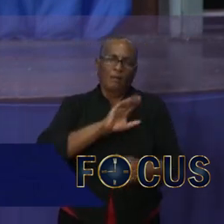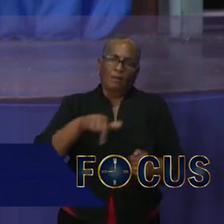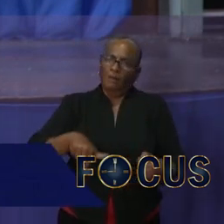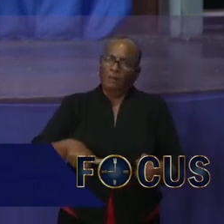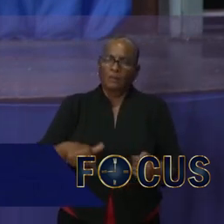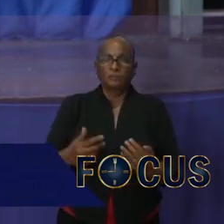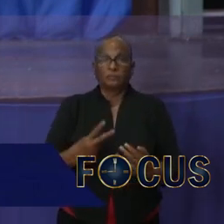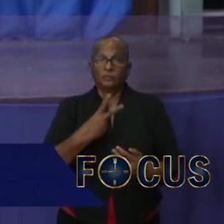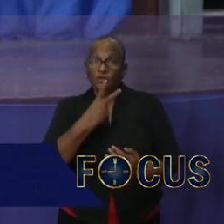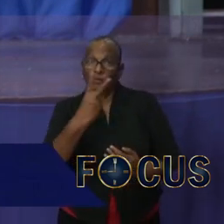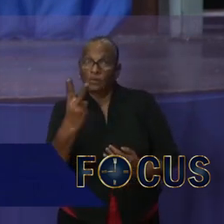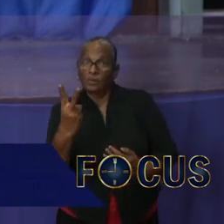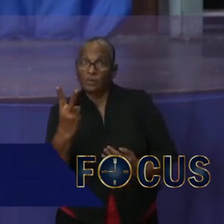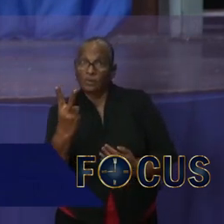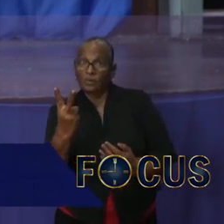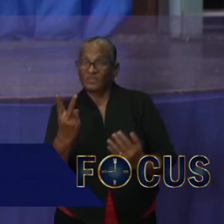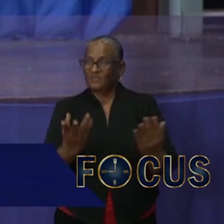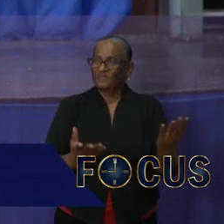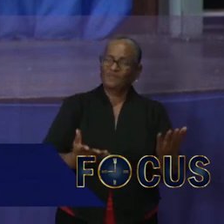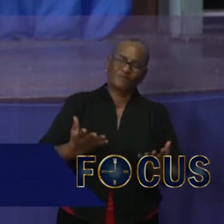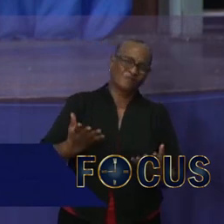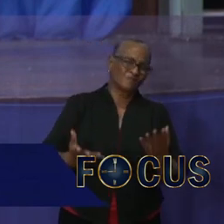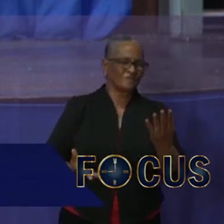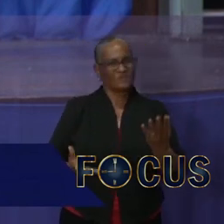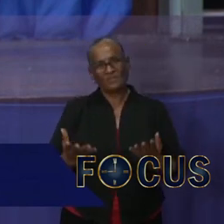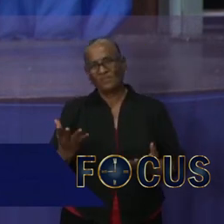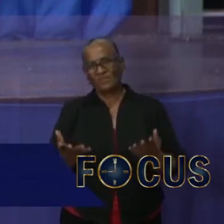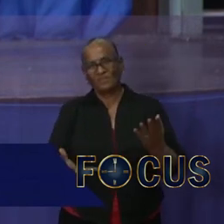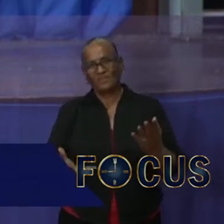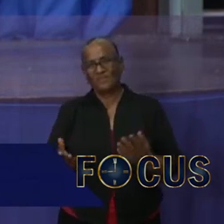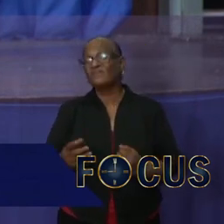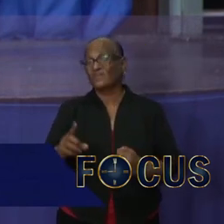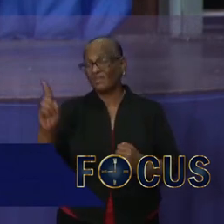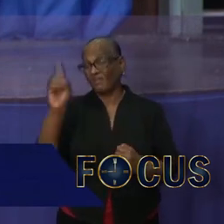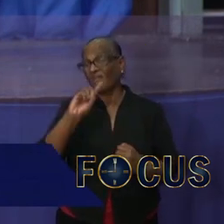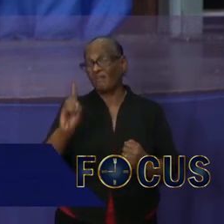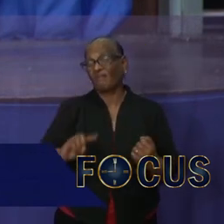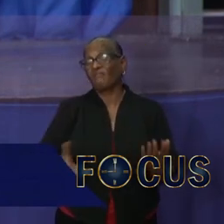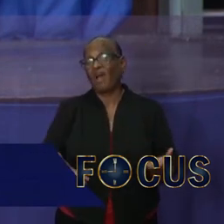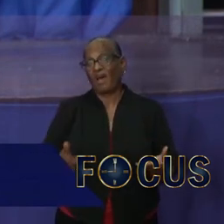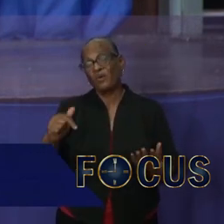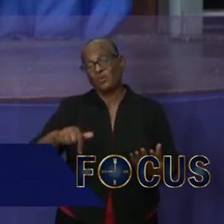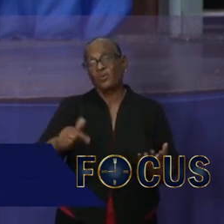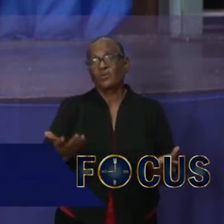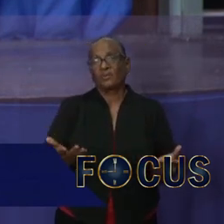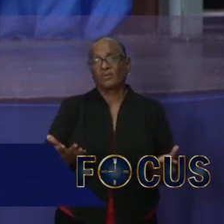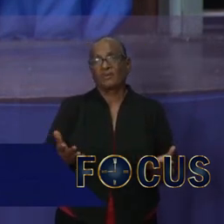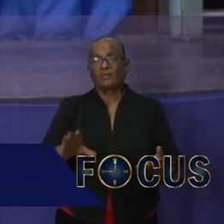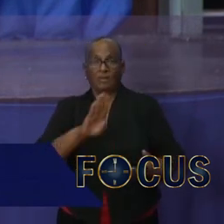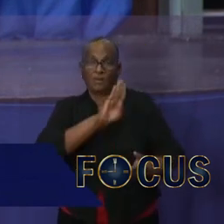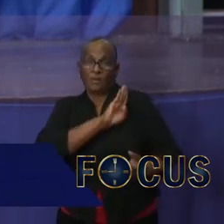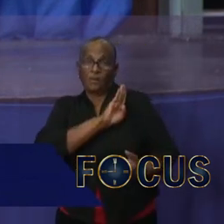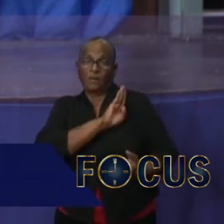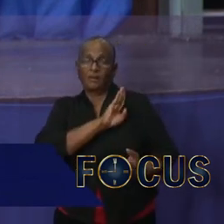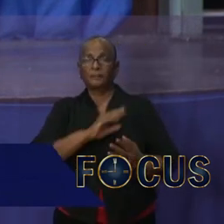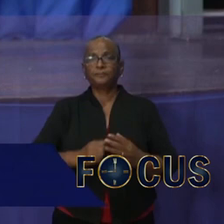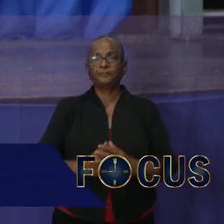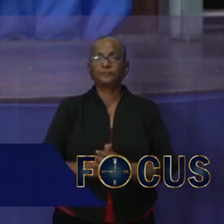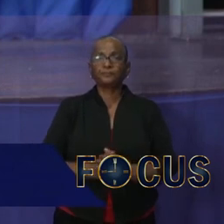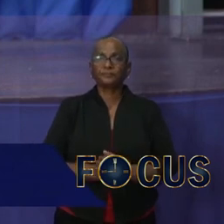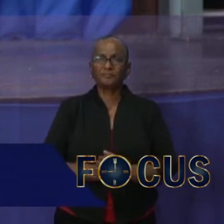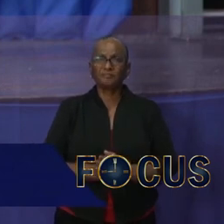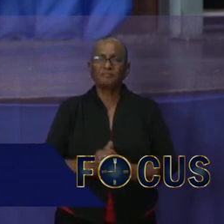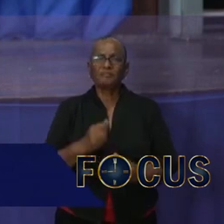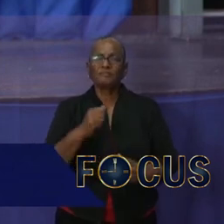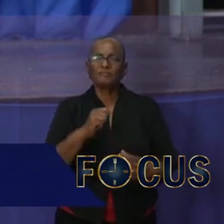Als je kijkt, dan zijn we ook een derde golf op komst. En ook